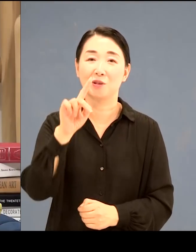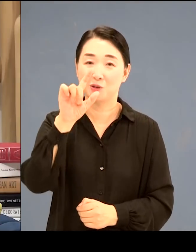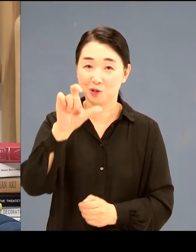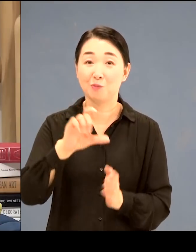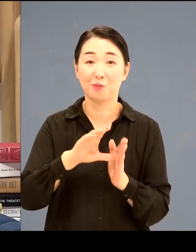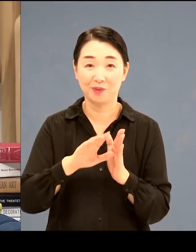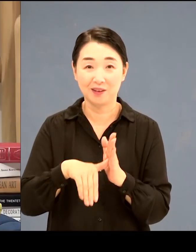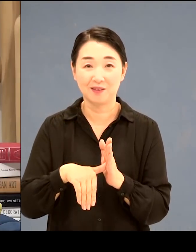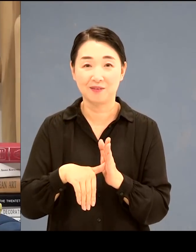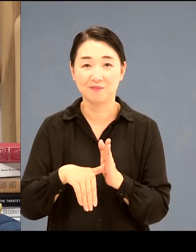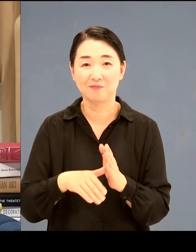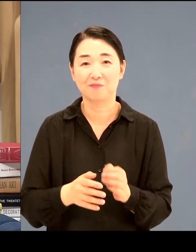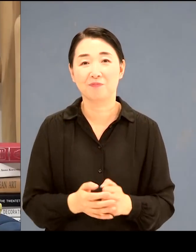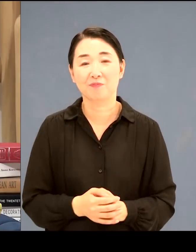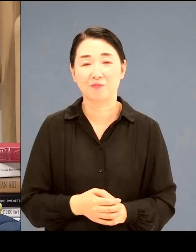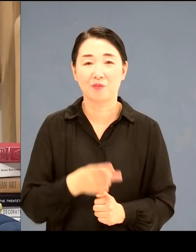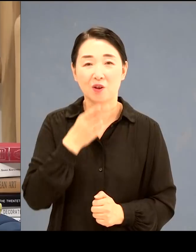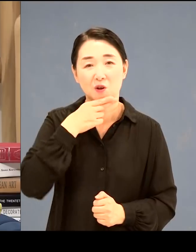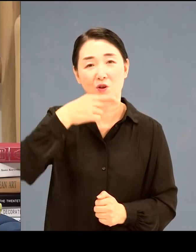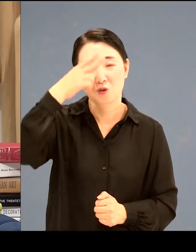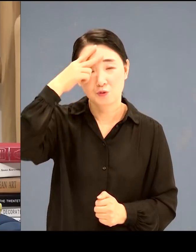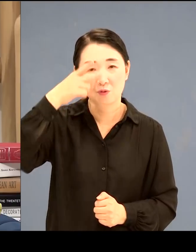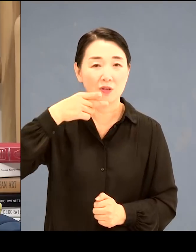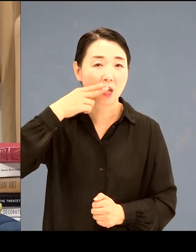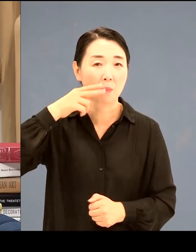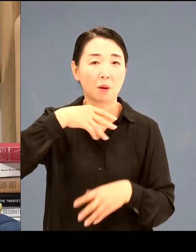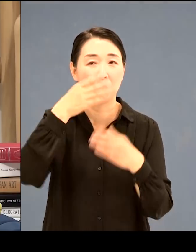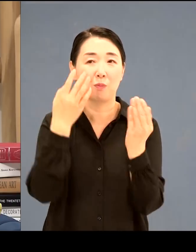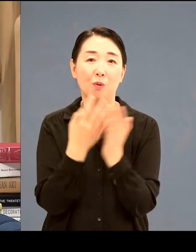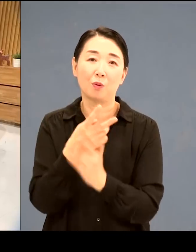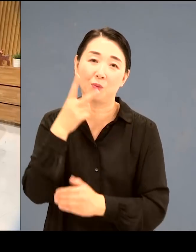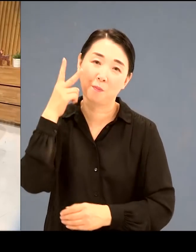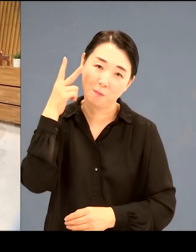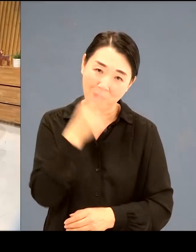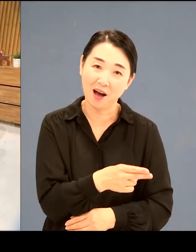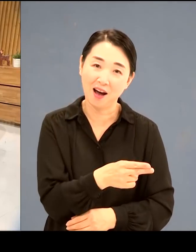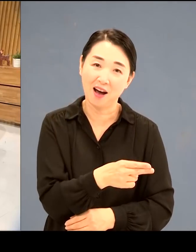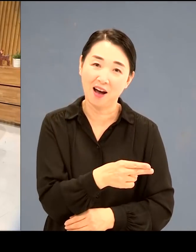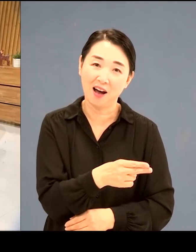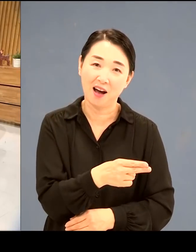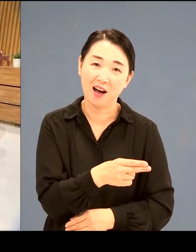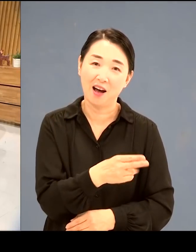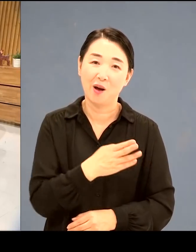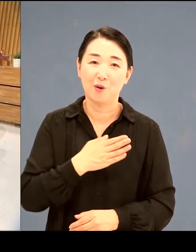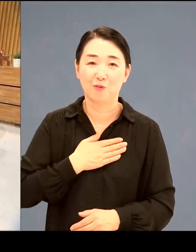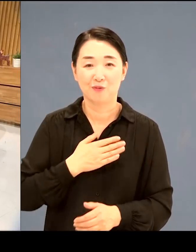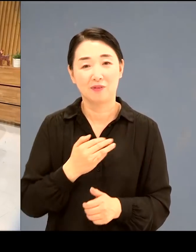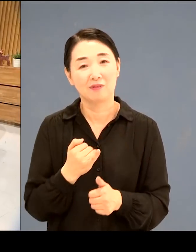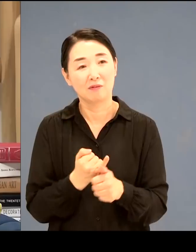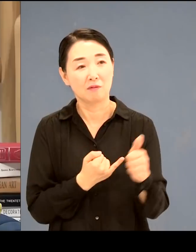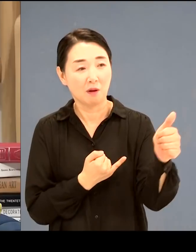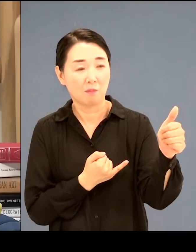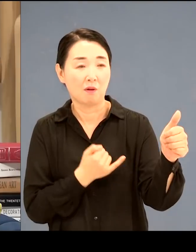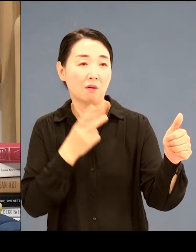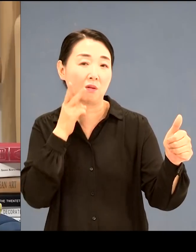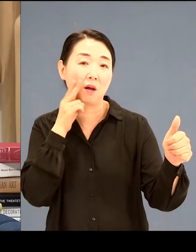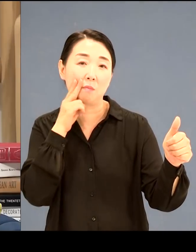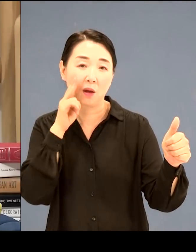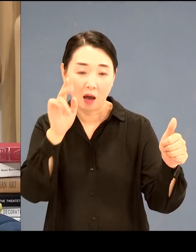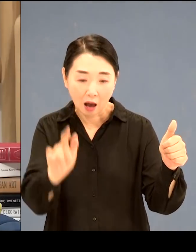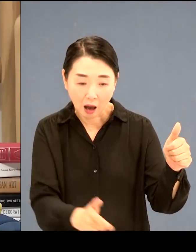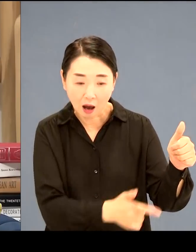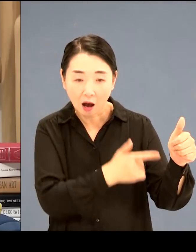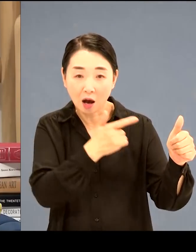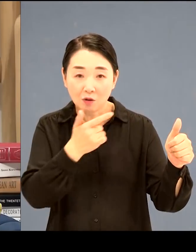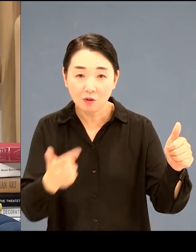2015년들 되면서 네. 술, 담배를 다 끊었는데요. 네. 저희 남편이 담배를 네. 하루에 그